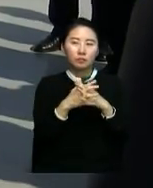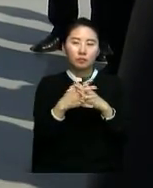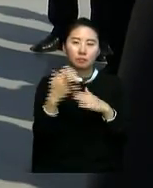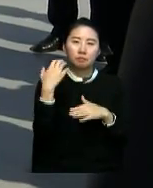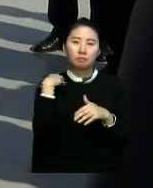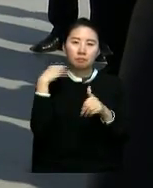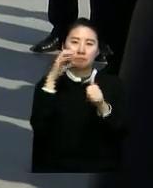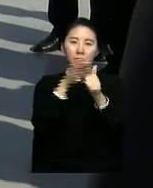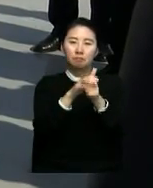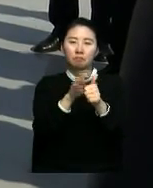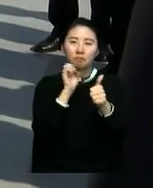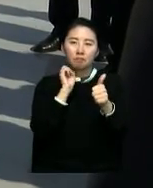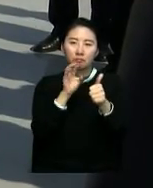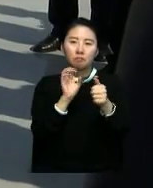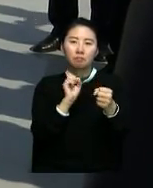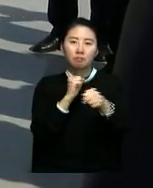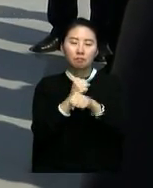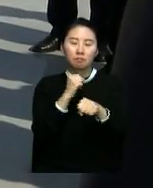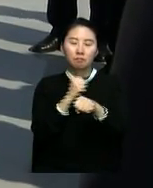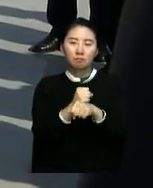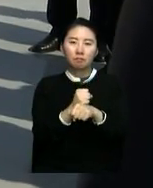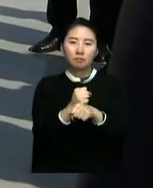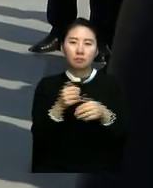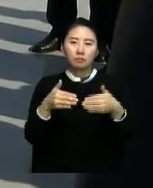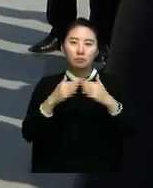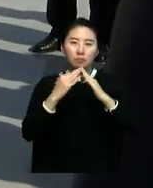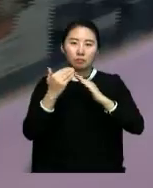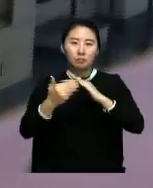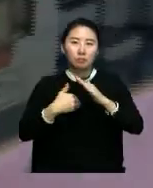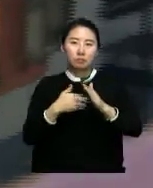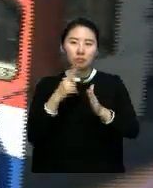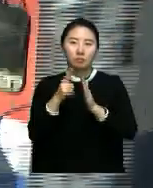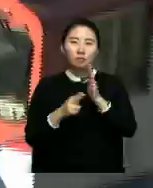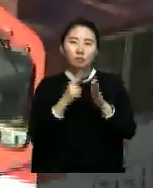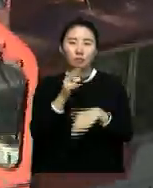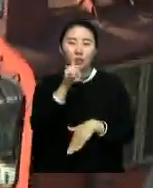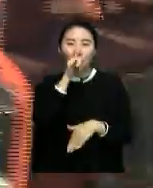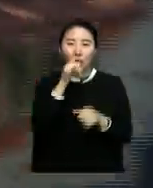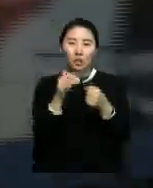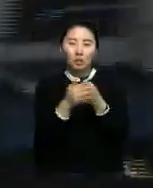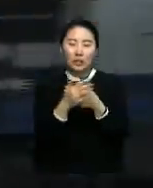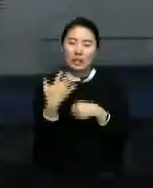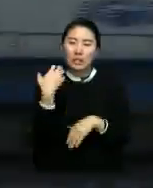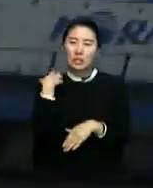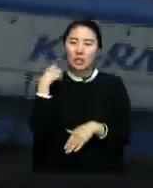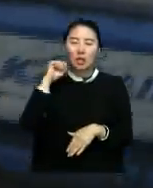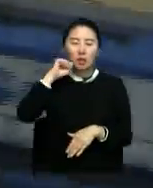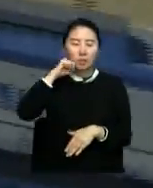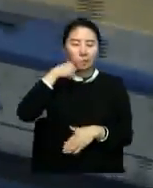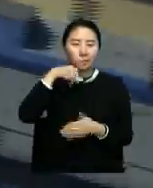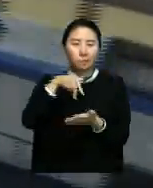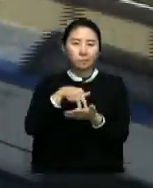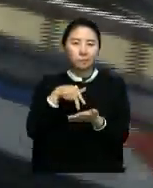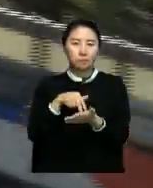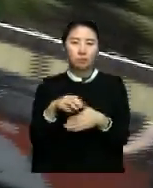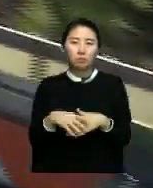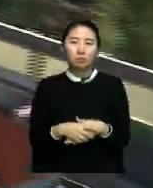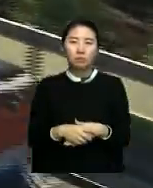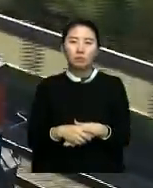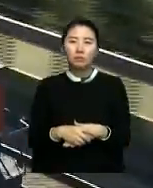소관이라는 답변뿐이었습니다. 주택이 들어서기 전에 철도가 있었기 때문에 책임질 수 없다는